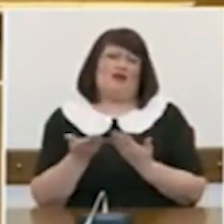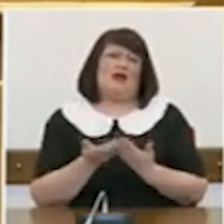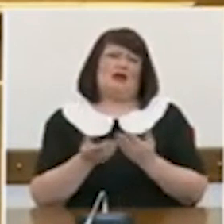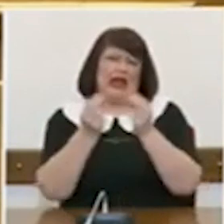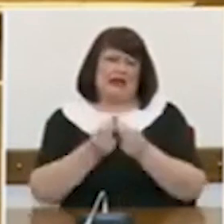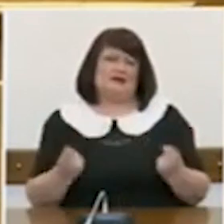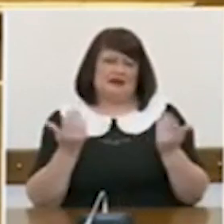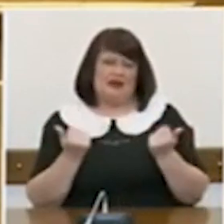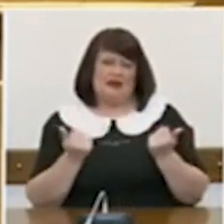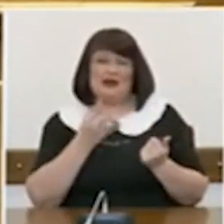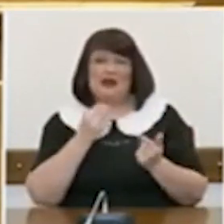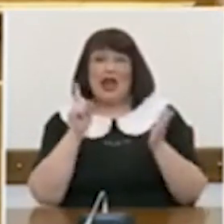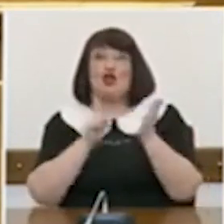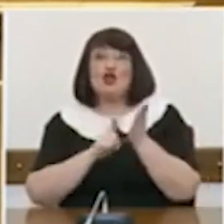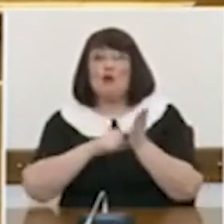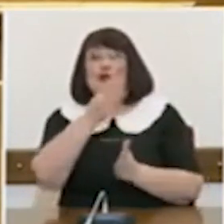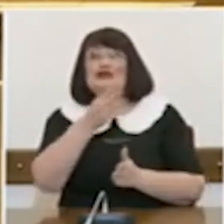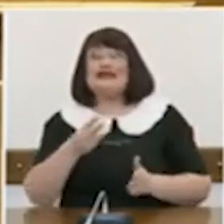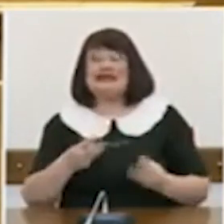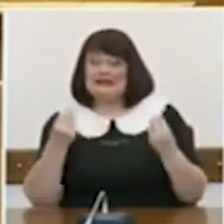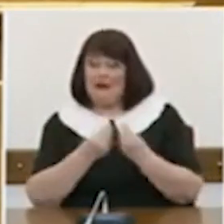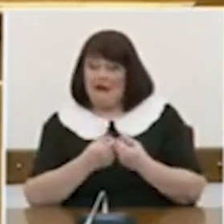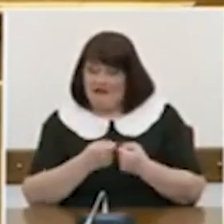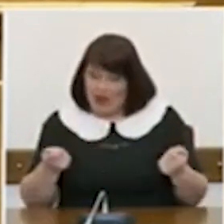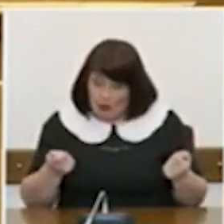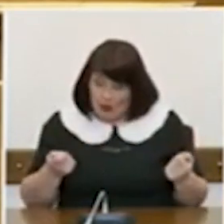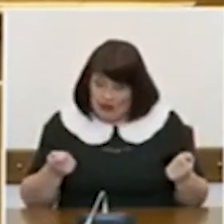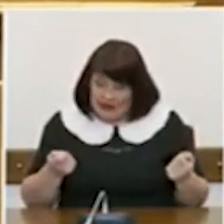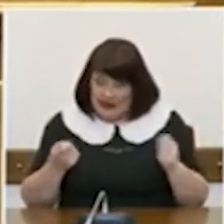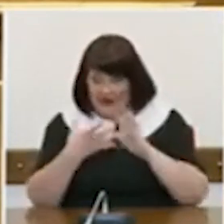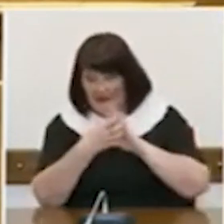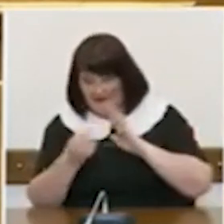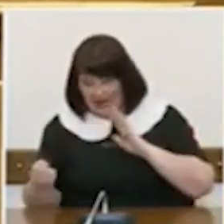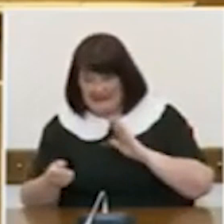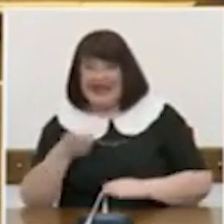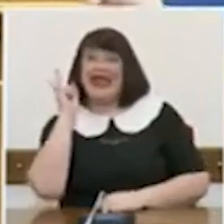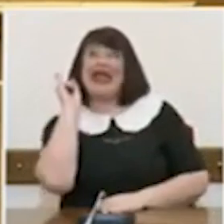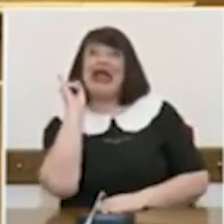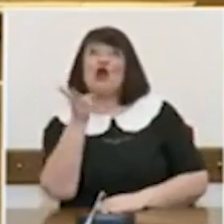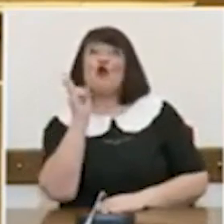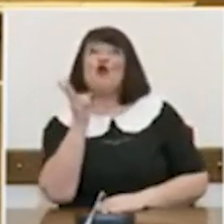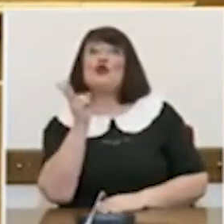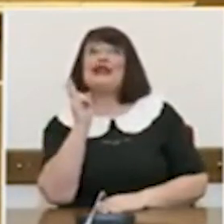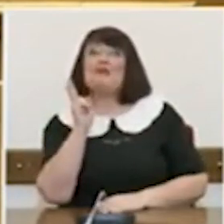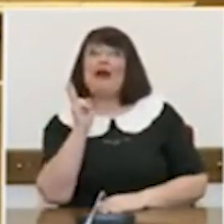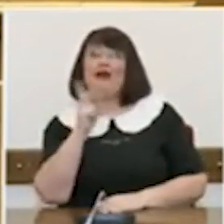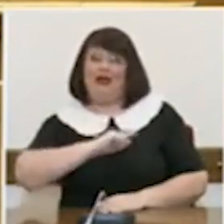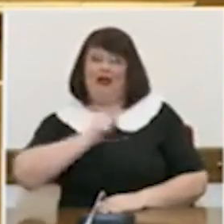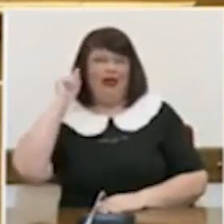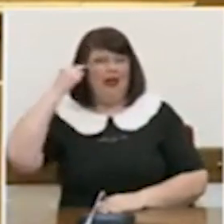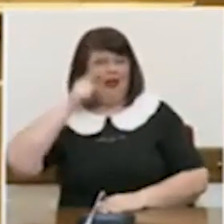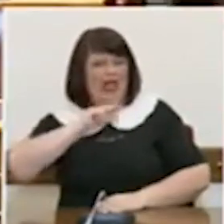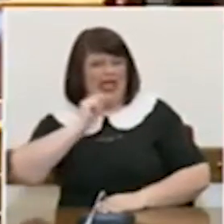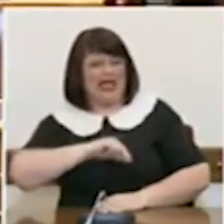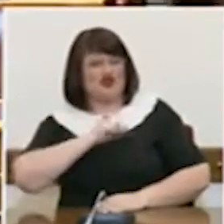Μεγάλη ένταση σημειώθηκε μεταξύ του Πρωθυπουργού και του Προέδρου της Ελληνικής Λύσης όταν ο δεύτερος ανέβηκε στο βήμα της Βουλής. Ο Κυριάκος Βελόπουλος υποστήριξε ότι ο Πρόεδρος του